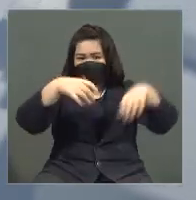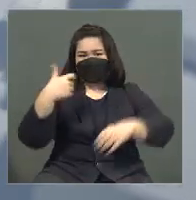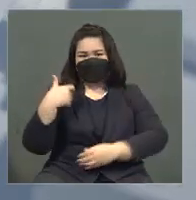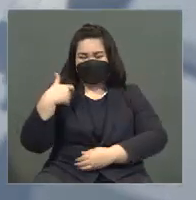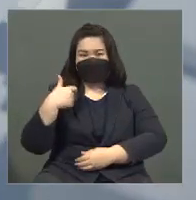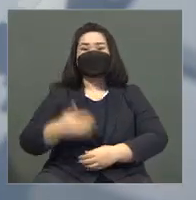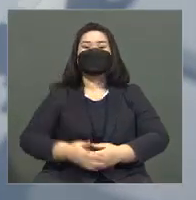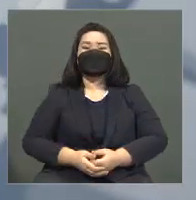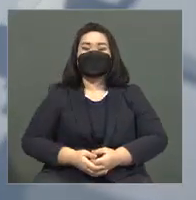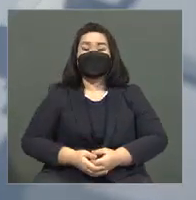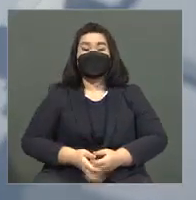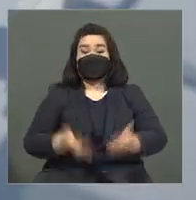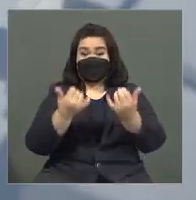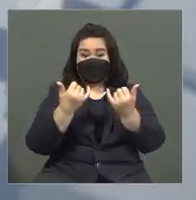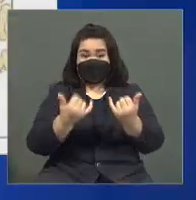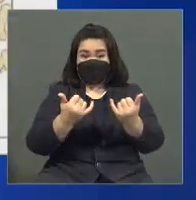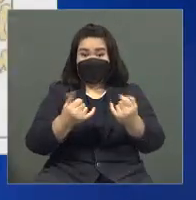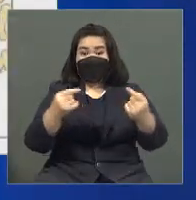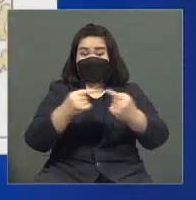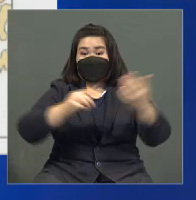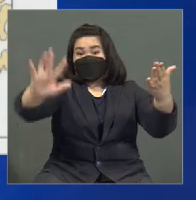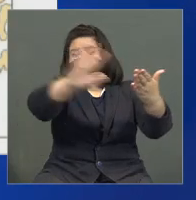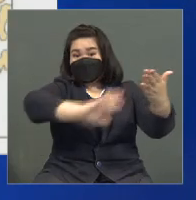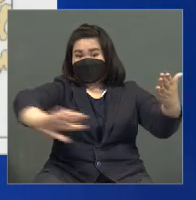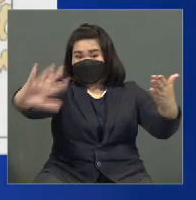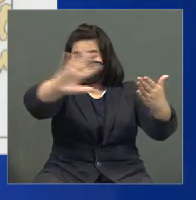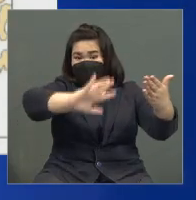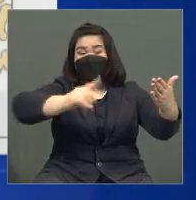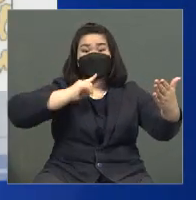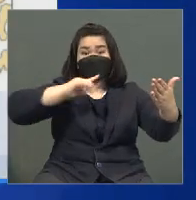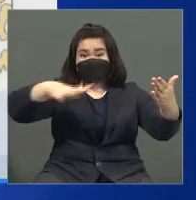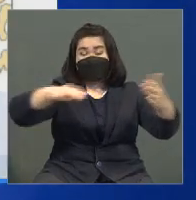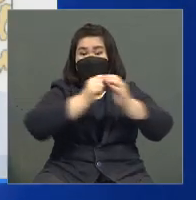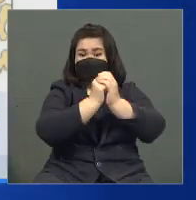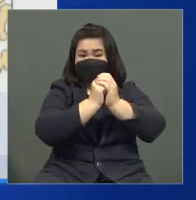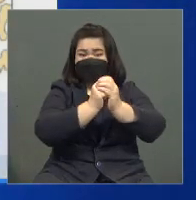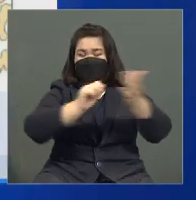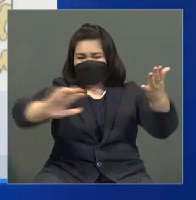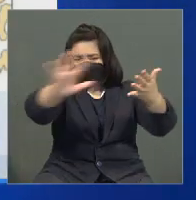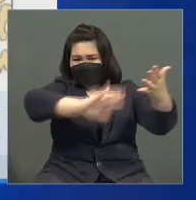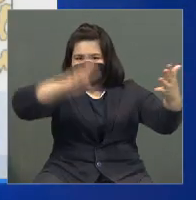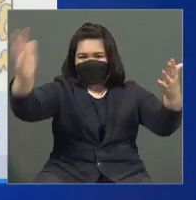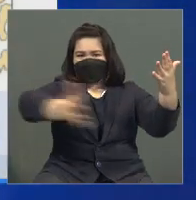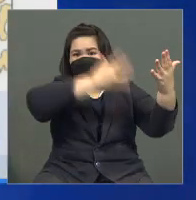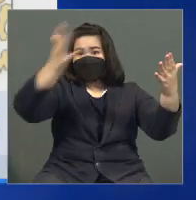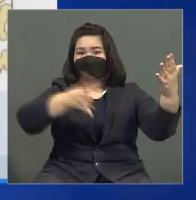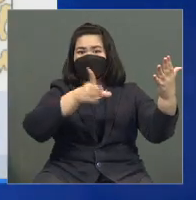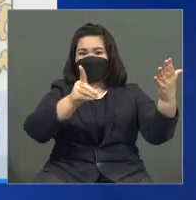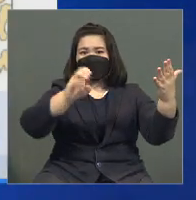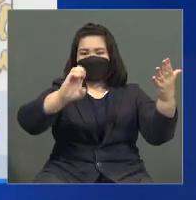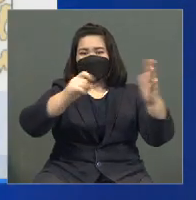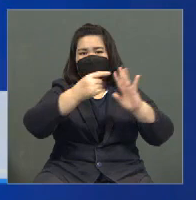โดยขณะนี้นะคะ หย่อนความกดอากาศต่ำในเทเลจีนใต้ตอนกลางแรงขึ้นค่ เป็พายุดบเร็ชชั่นแล้ว